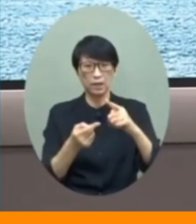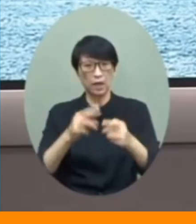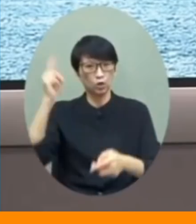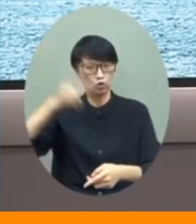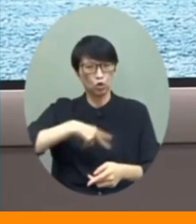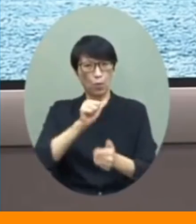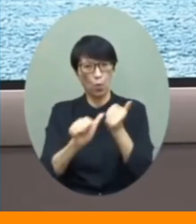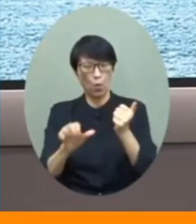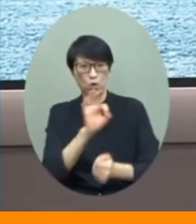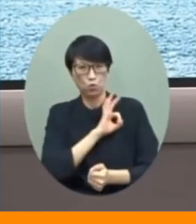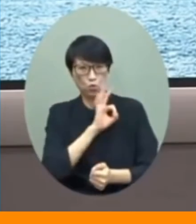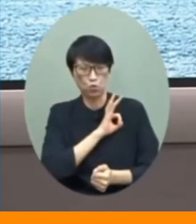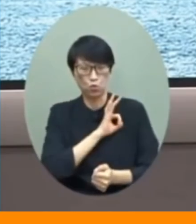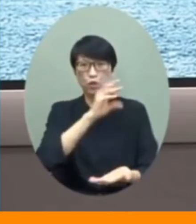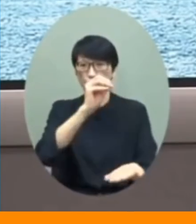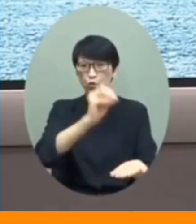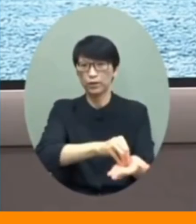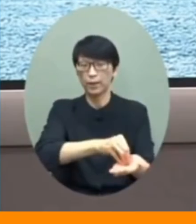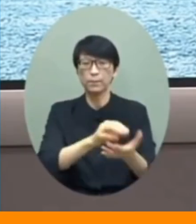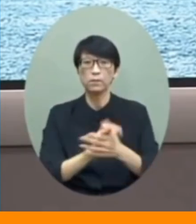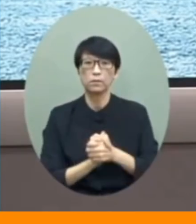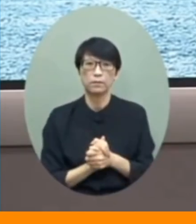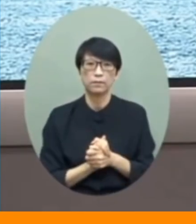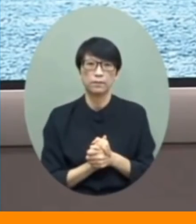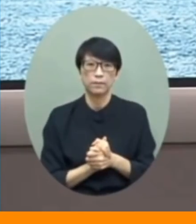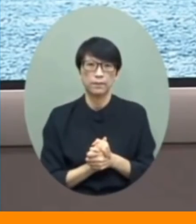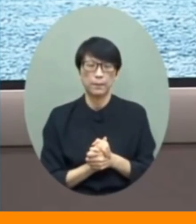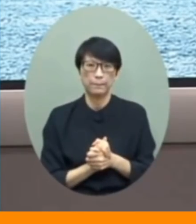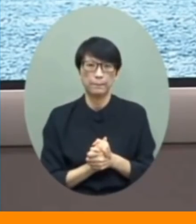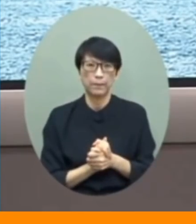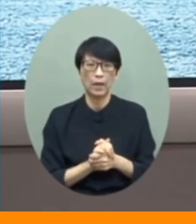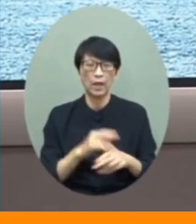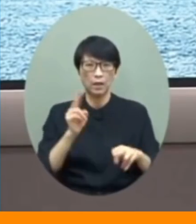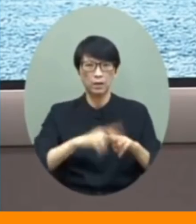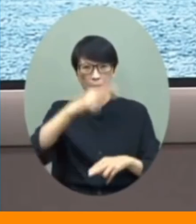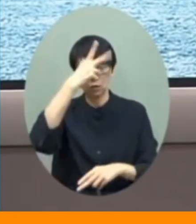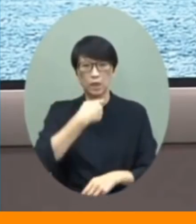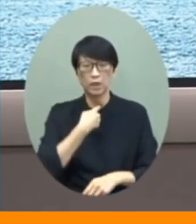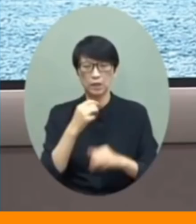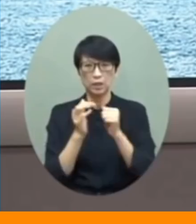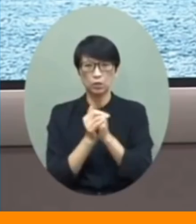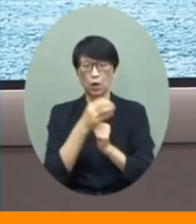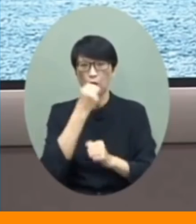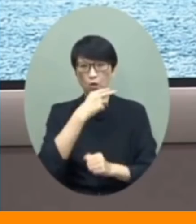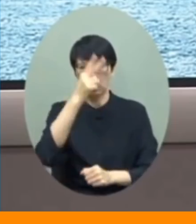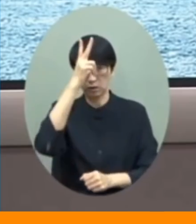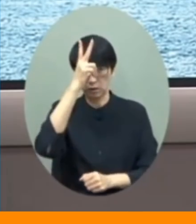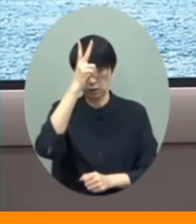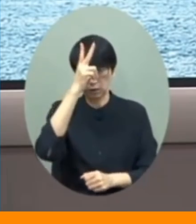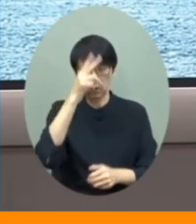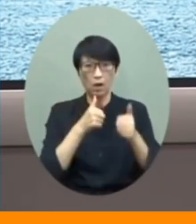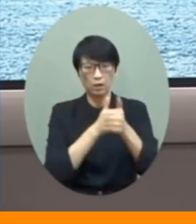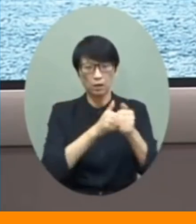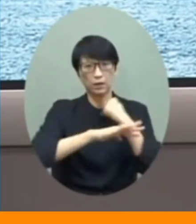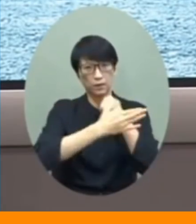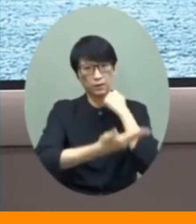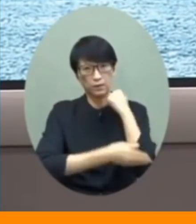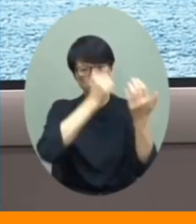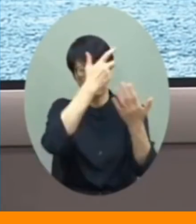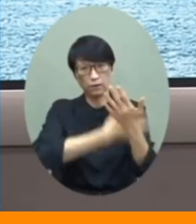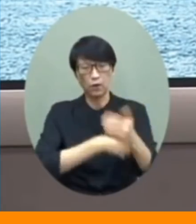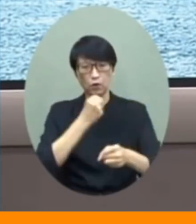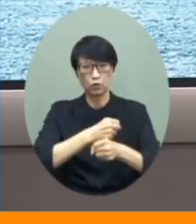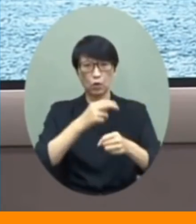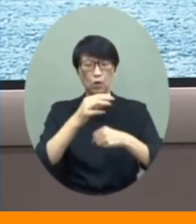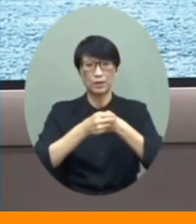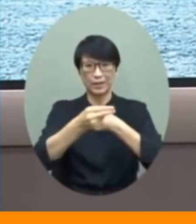常務委員會作出決定。國務院亦都係要求香港特區政府咧，應該依法做好第七屆